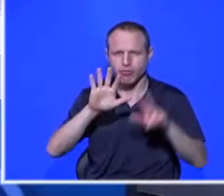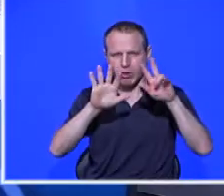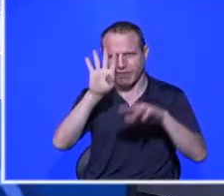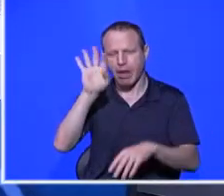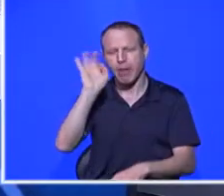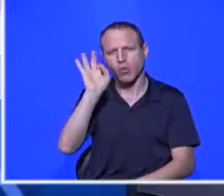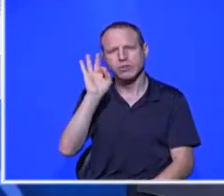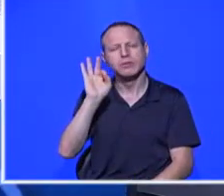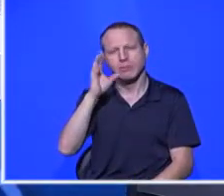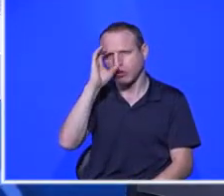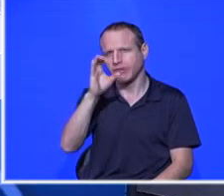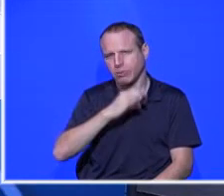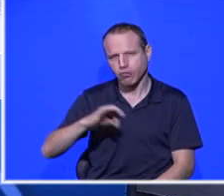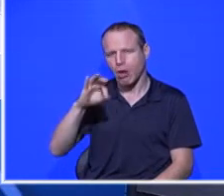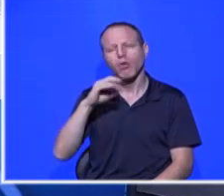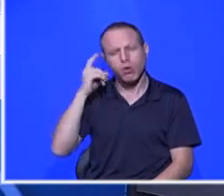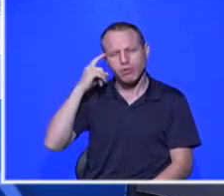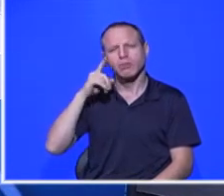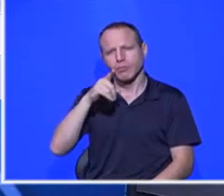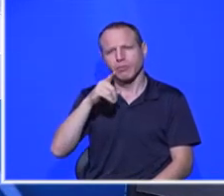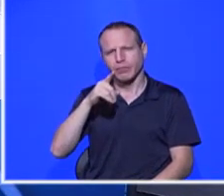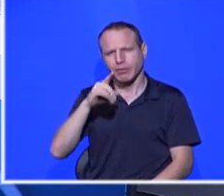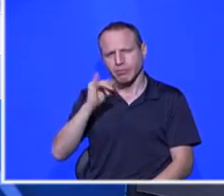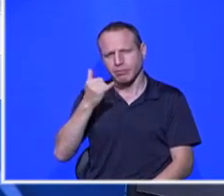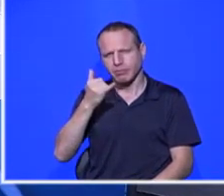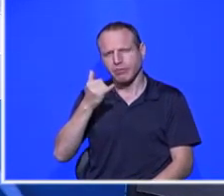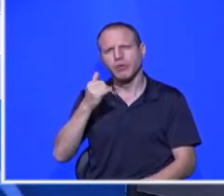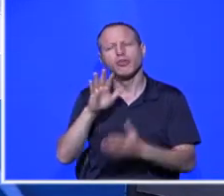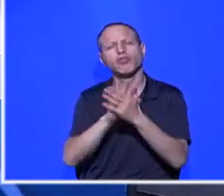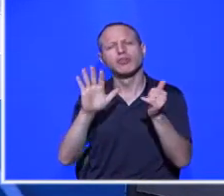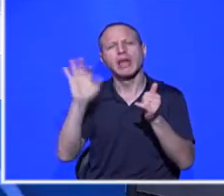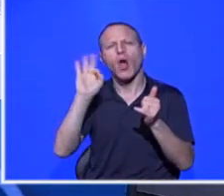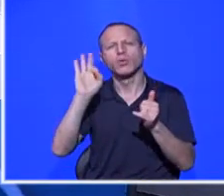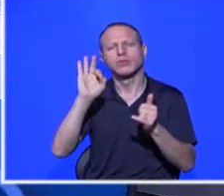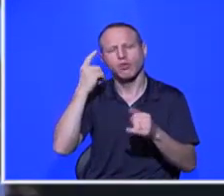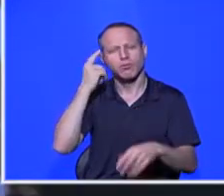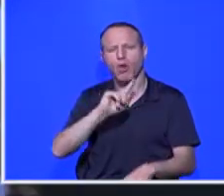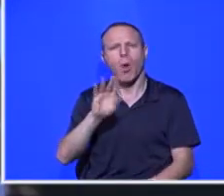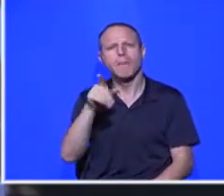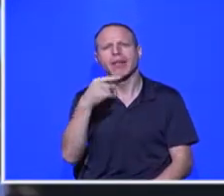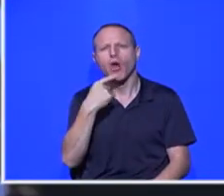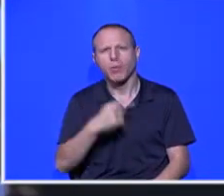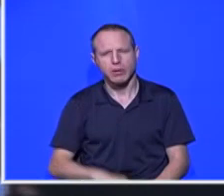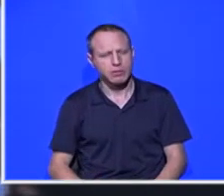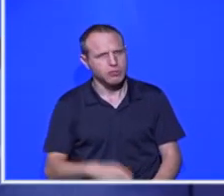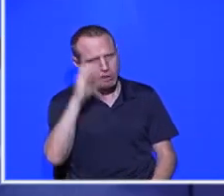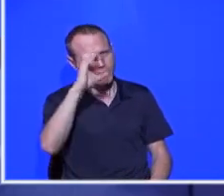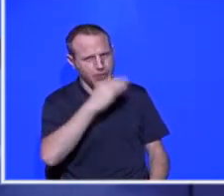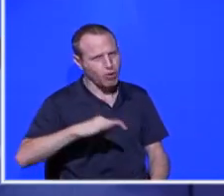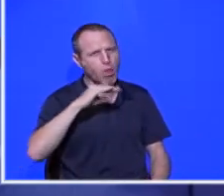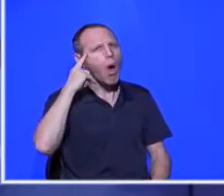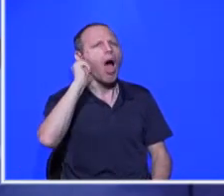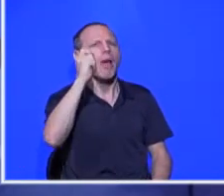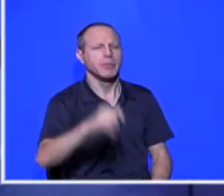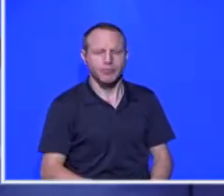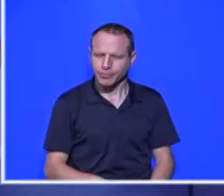84% מהצופים שלנו חושבים שהם כן נמצאים על סף פירוק, 16% חושבים שלא. מה אתה אומר? שהצופים שלנו חכמים, זה מה שאני אומר.